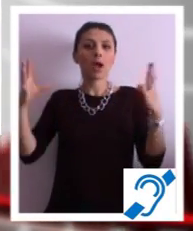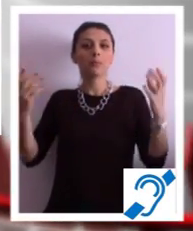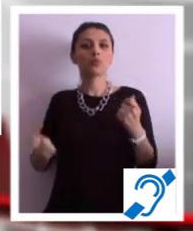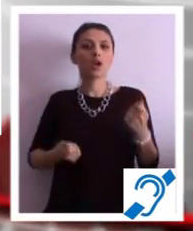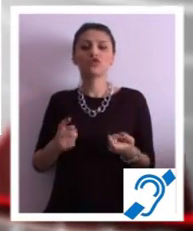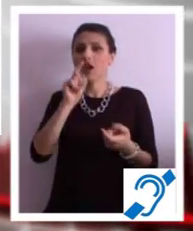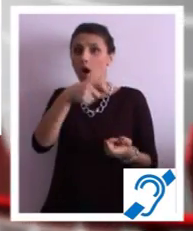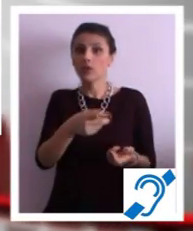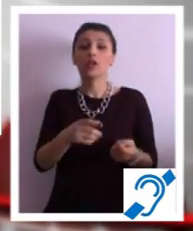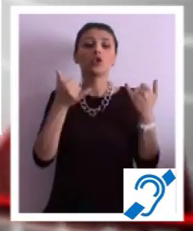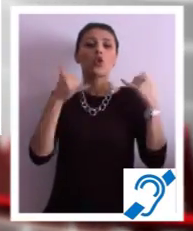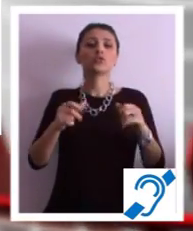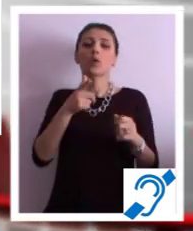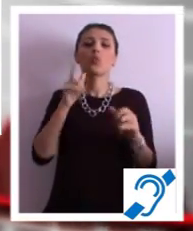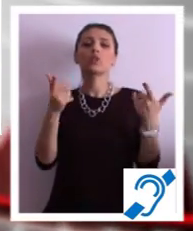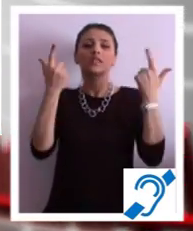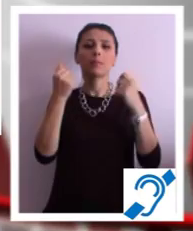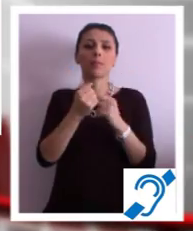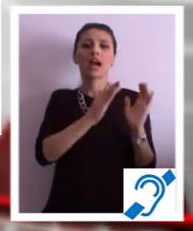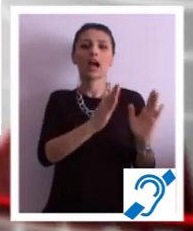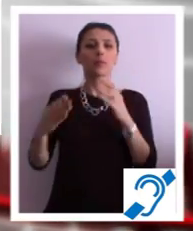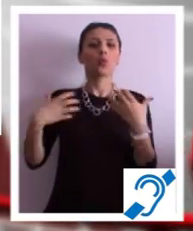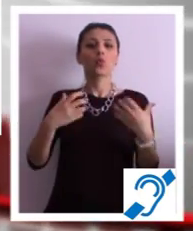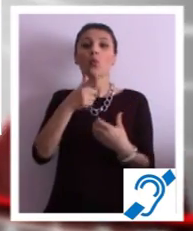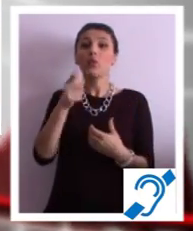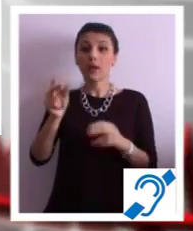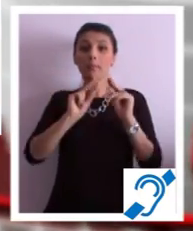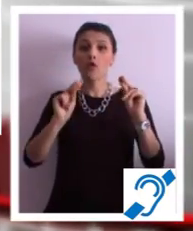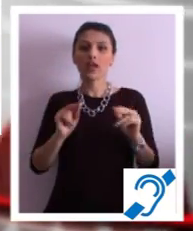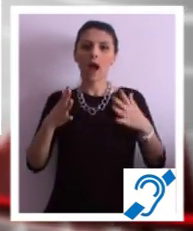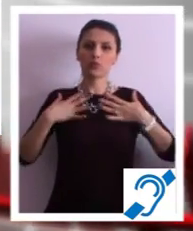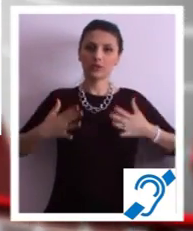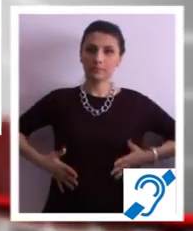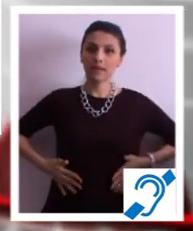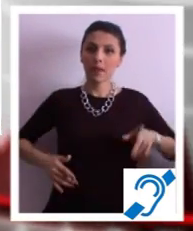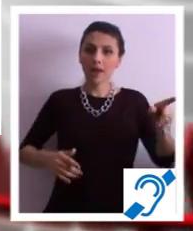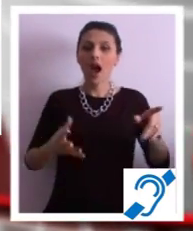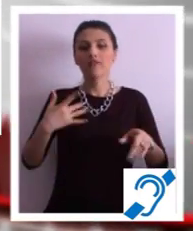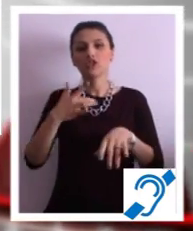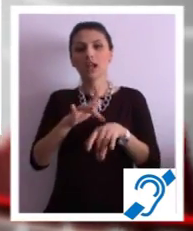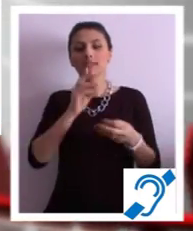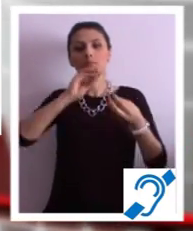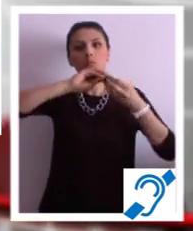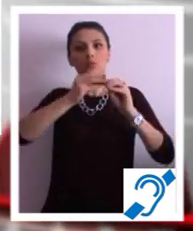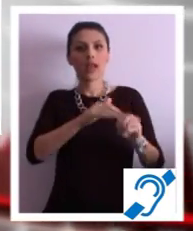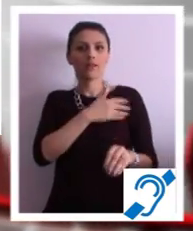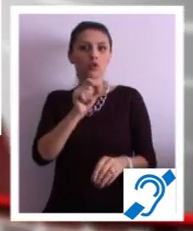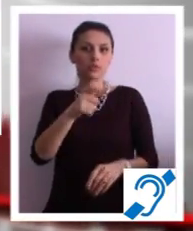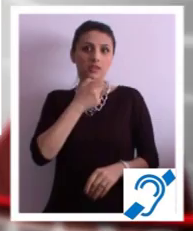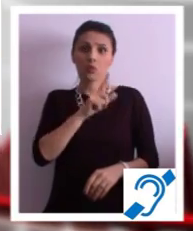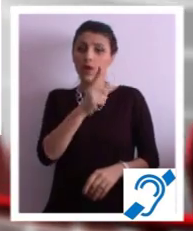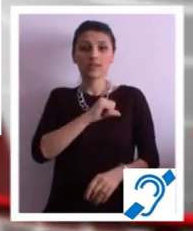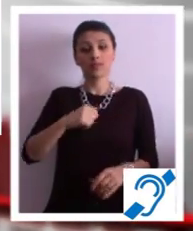s-a petrecut pe scările căminului cultural din Valea Danului, acolo unde profesorul ar fi pipăit-o și ar fi încercat să o sărute pe eleva de 12 ani. Și